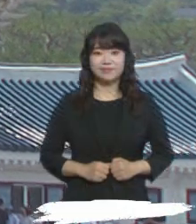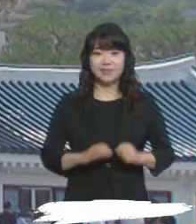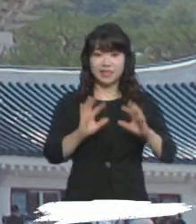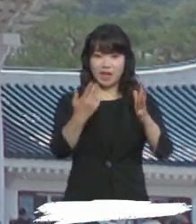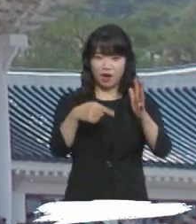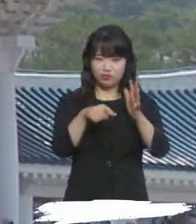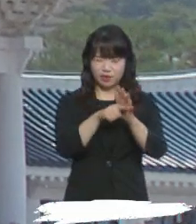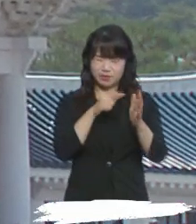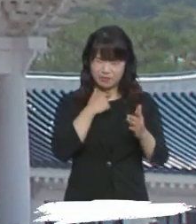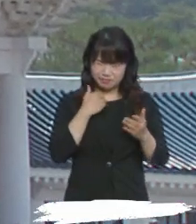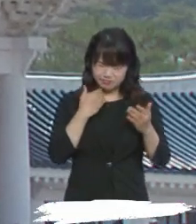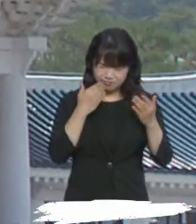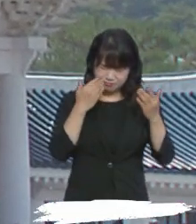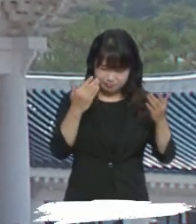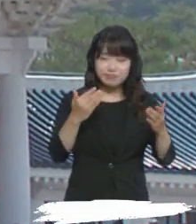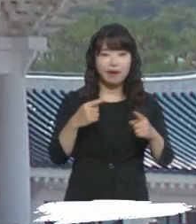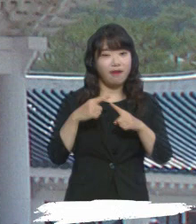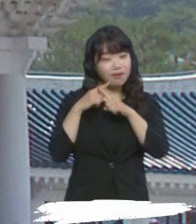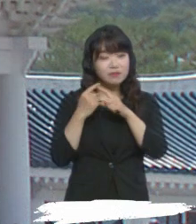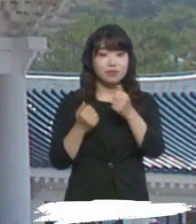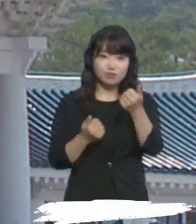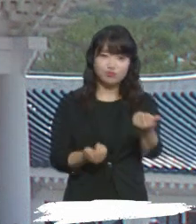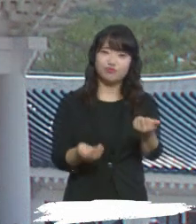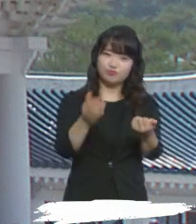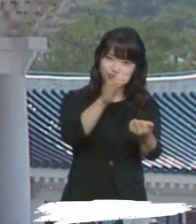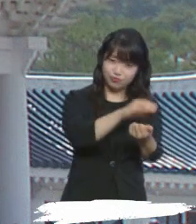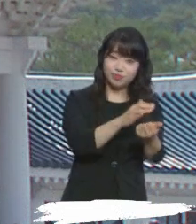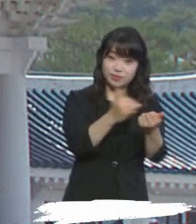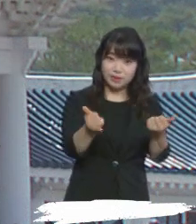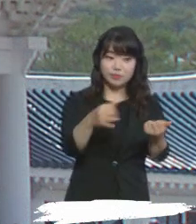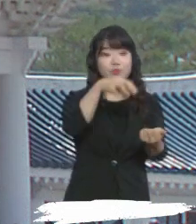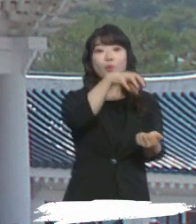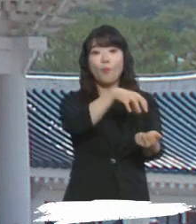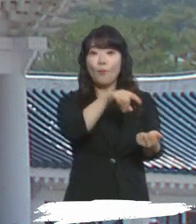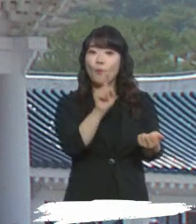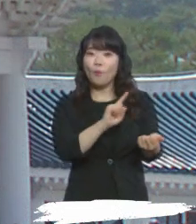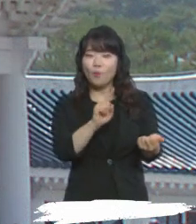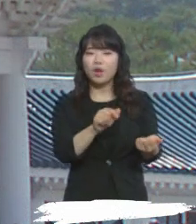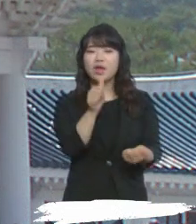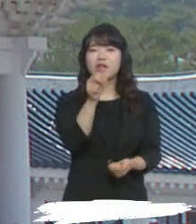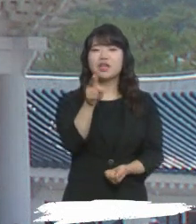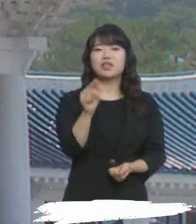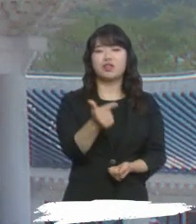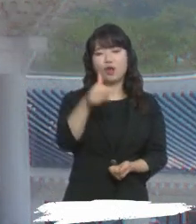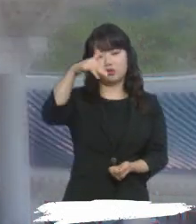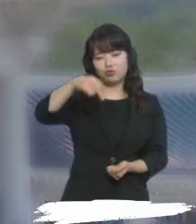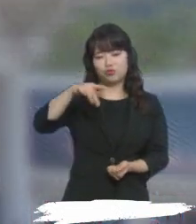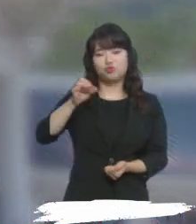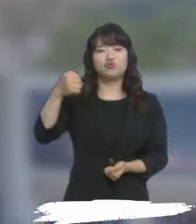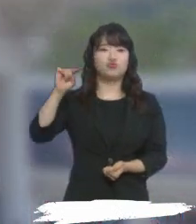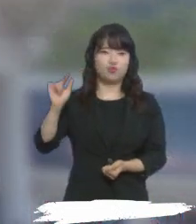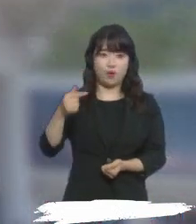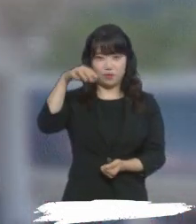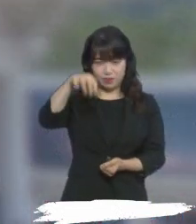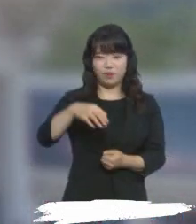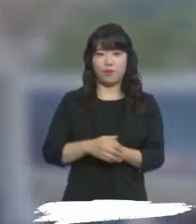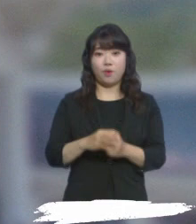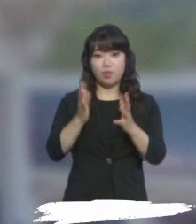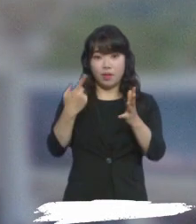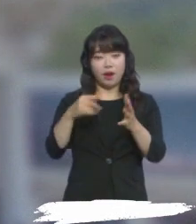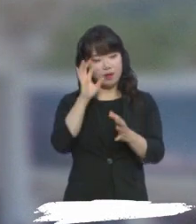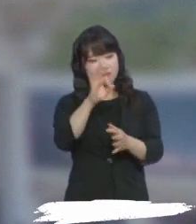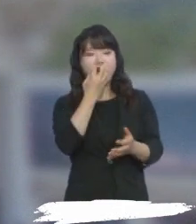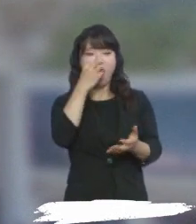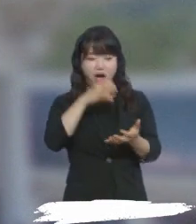나라를 위해 모든 걸 헌신한 순국선열과 애국지사 등이 안장된 국립현충원. 그런데 이 현충원에는 국가에서 공인한